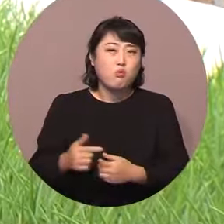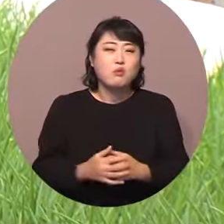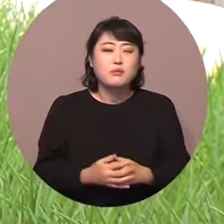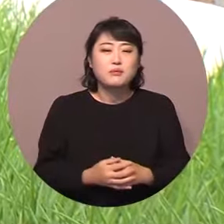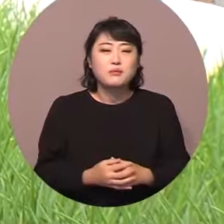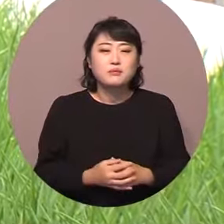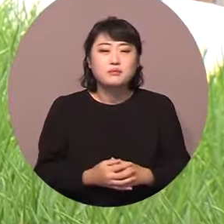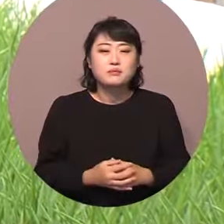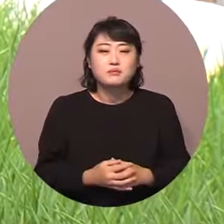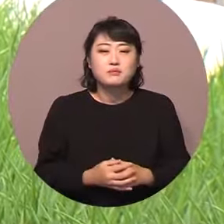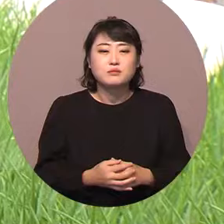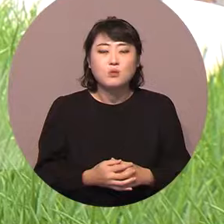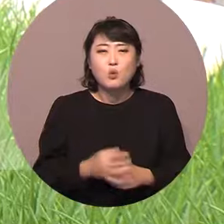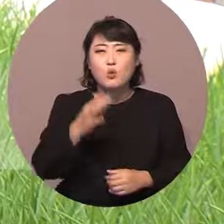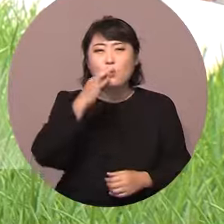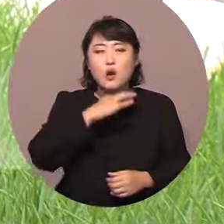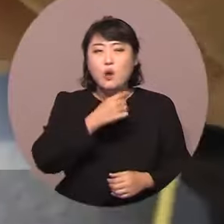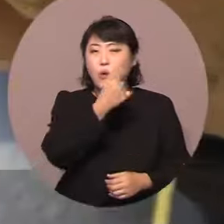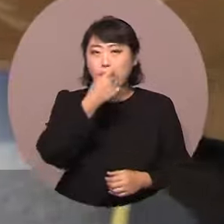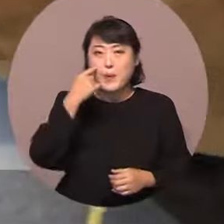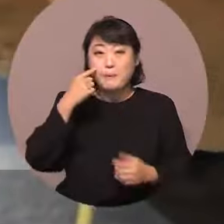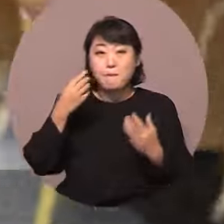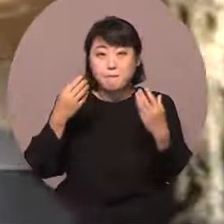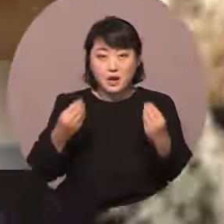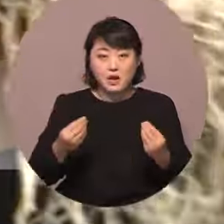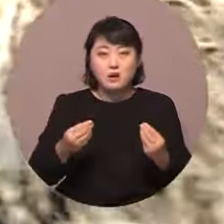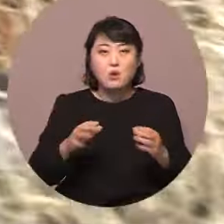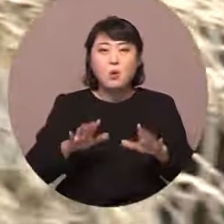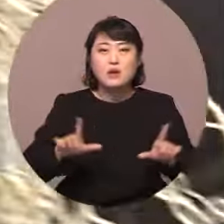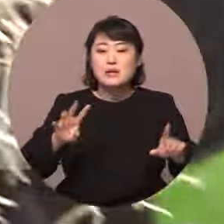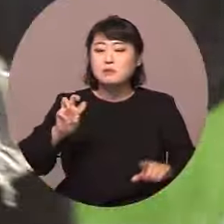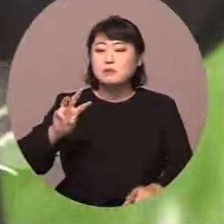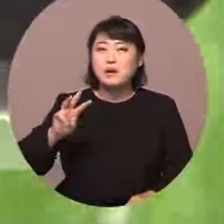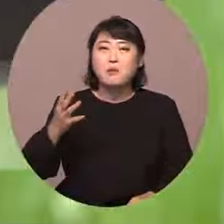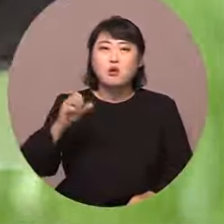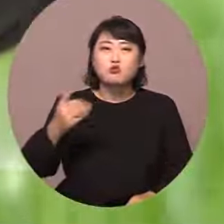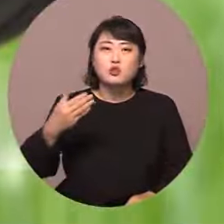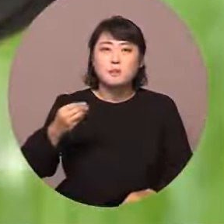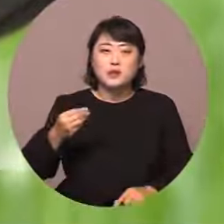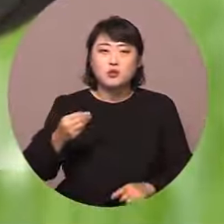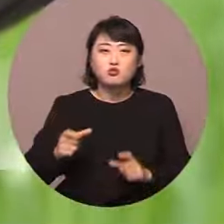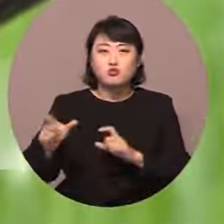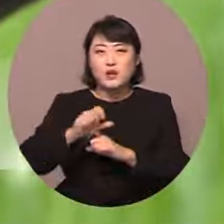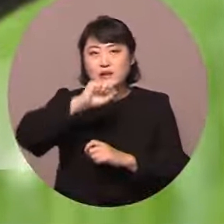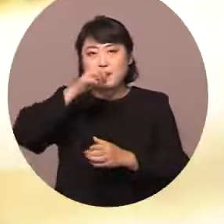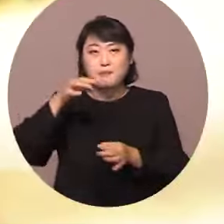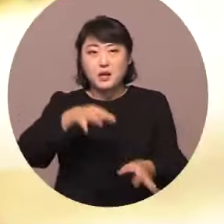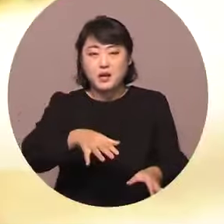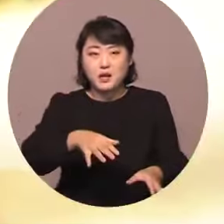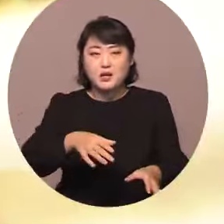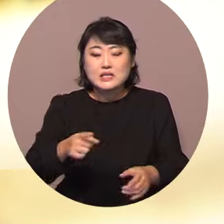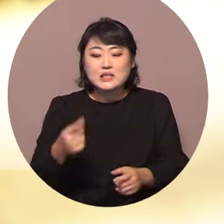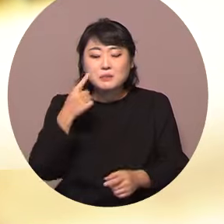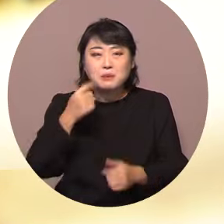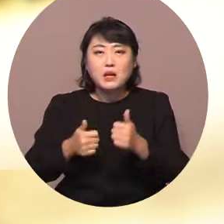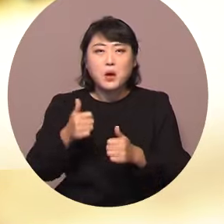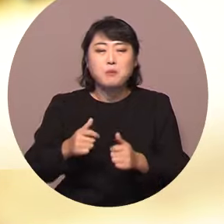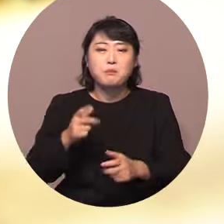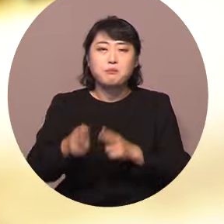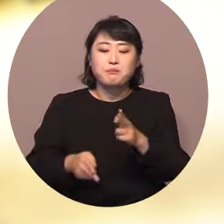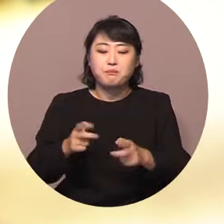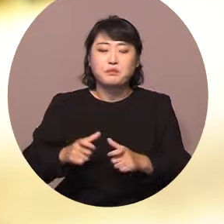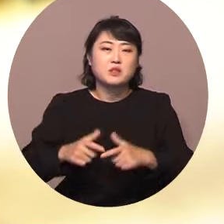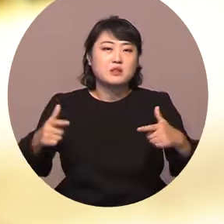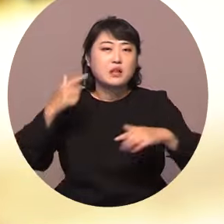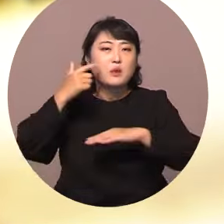충남도 농업기 로는 효과가 확인된만큼 올해 33억 9천만 원을 추가 투입해 양액재배 10범 사업을 확대할